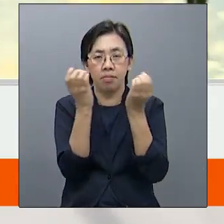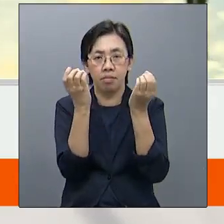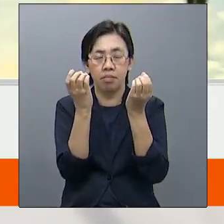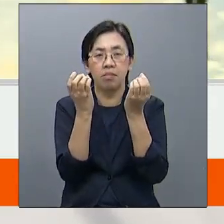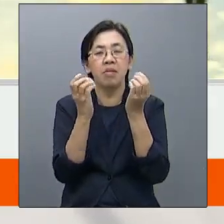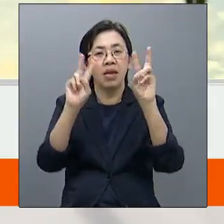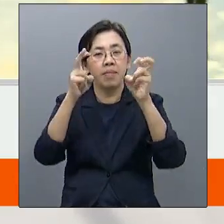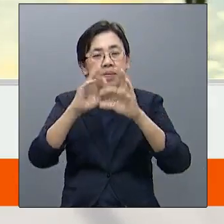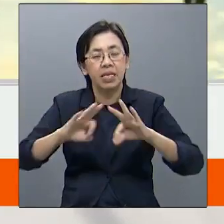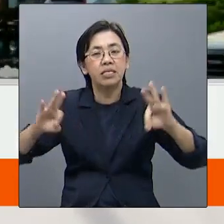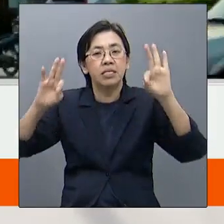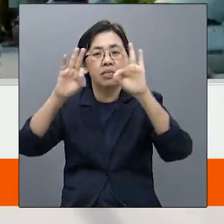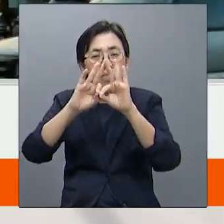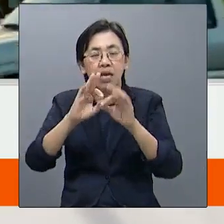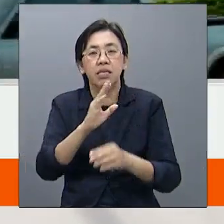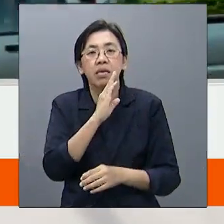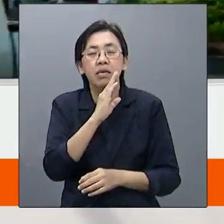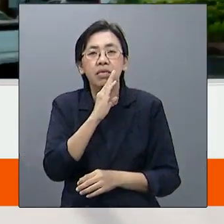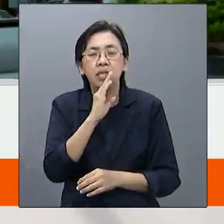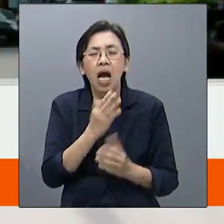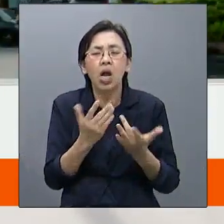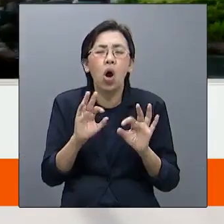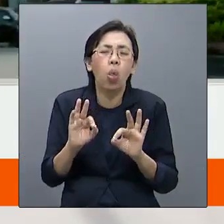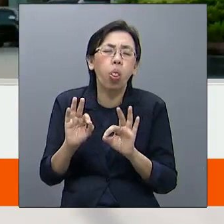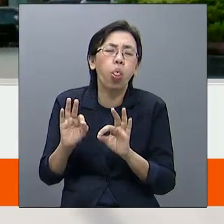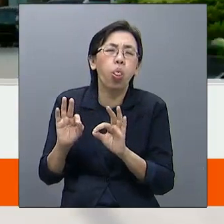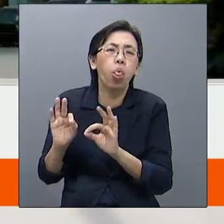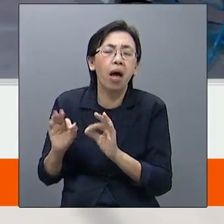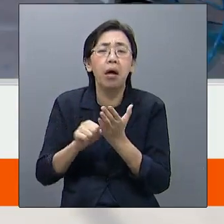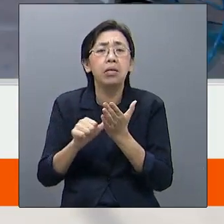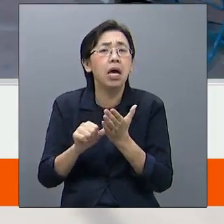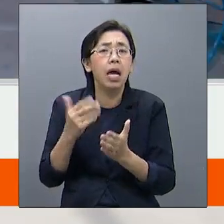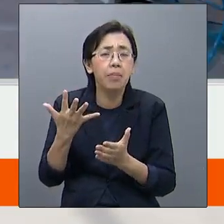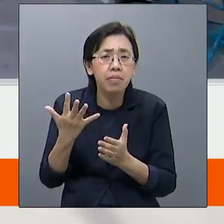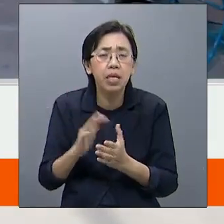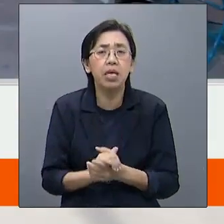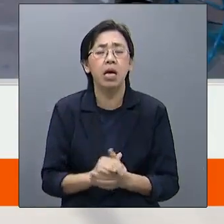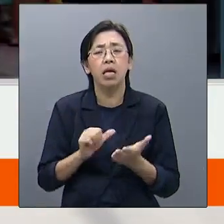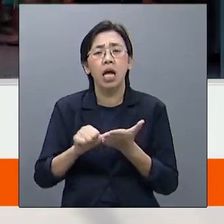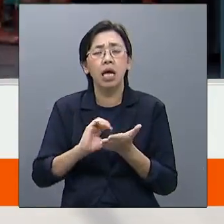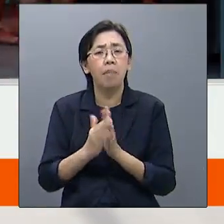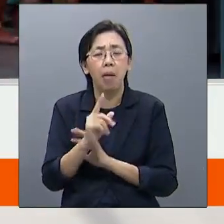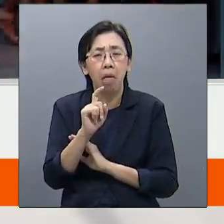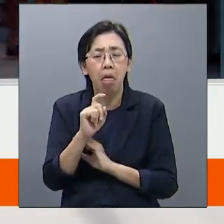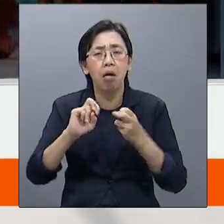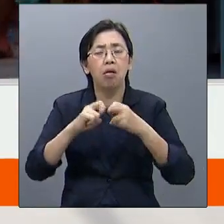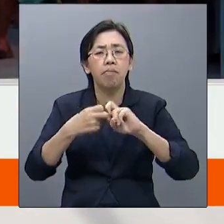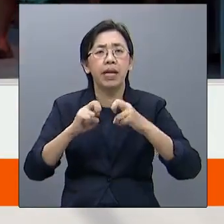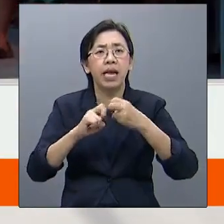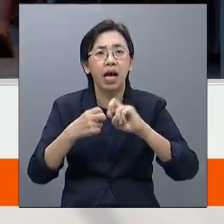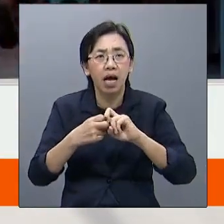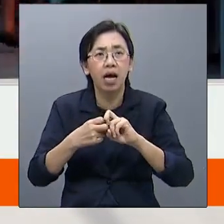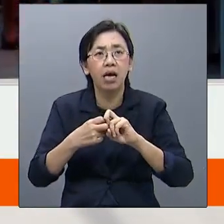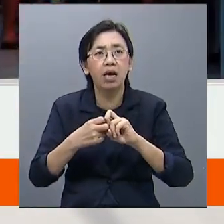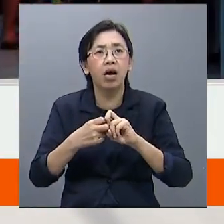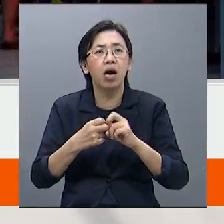่อย่มากEREถ้าโ Nitัไปเรอยๆ หรอย่ไมแ้ไข หรอย่างไมรบปงสภาพปัญหามันก็